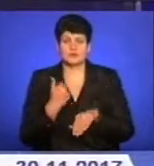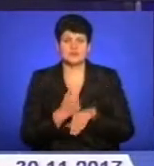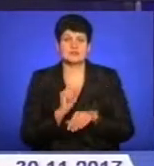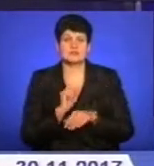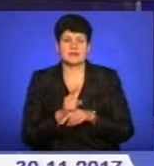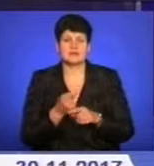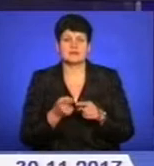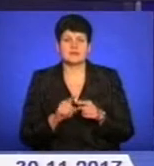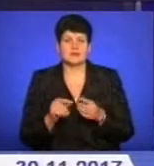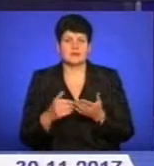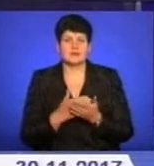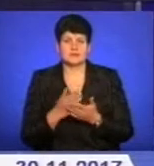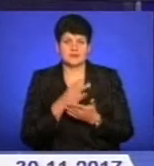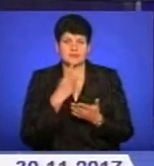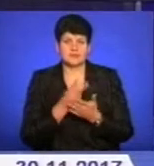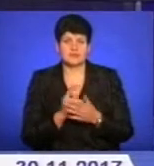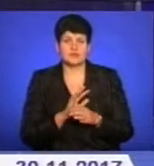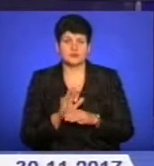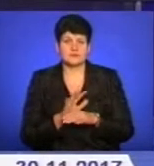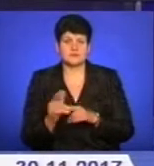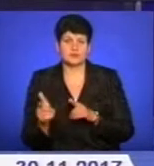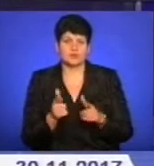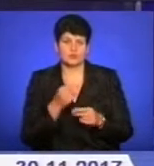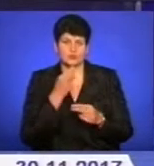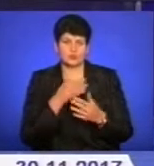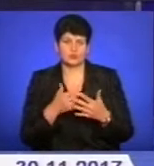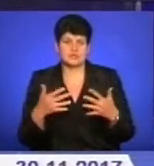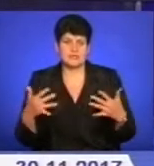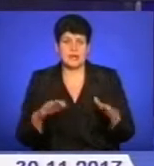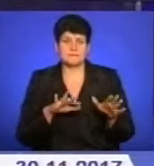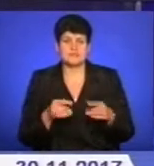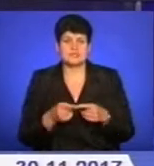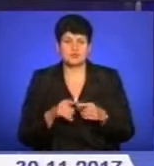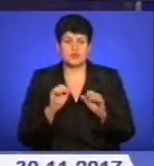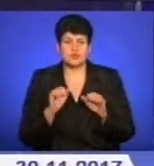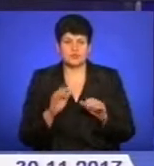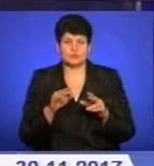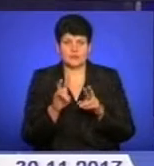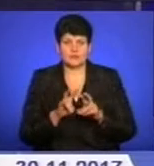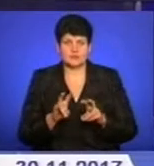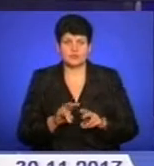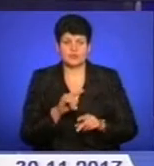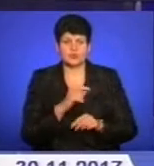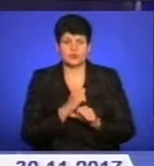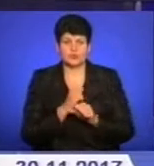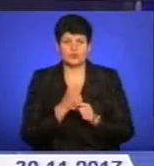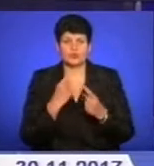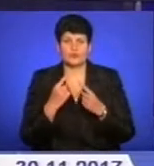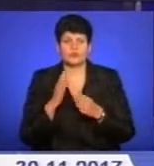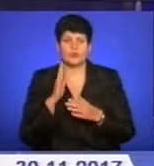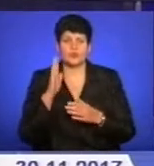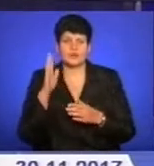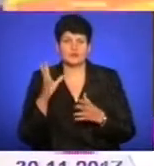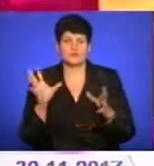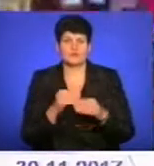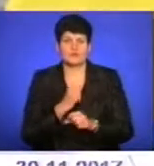завдання – це якісні показники щодо виробництва готової продукції. І лише після цього можна буде аналізувати його роботу і говорити про подальшу